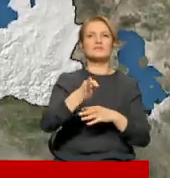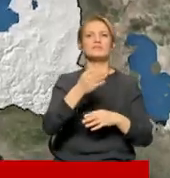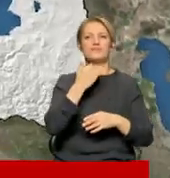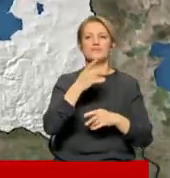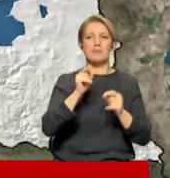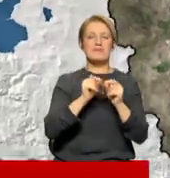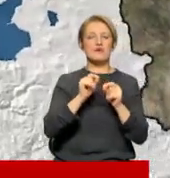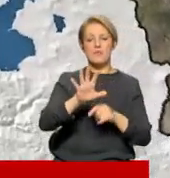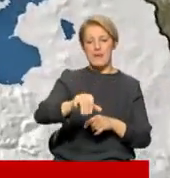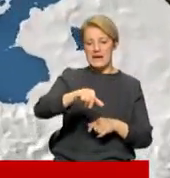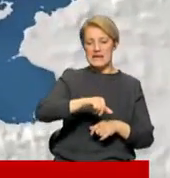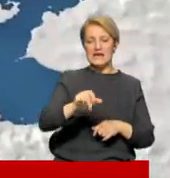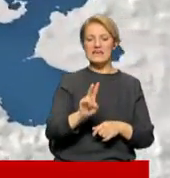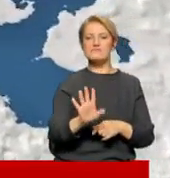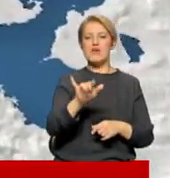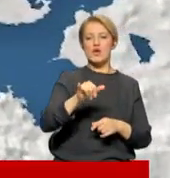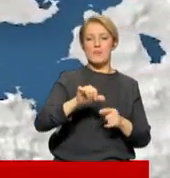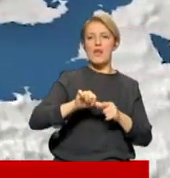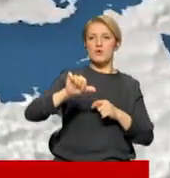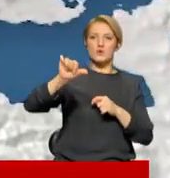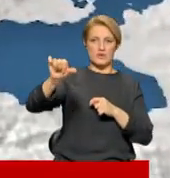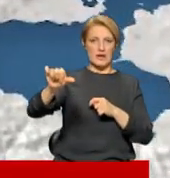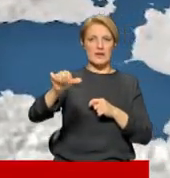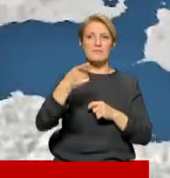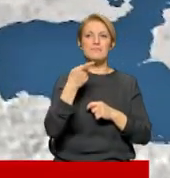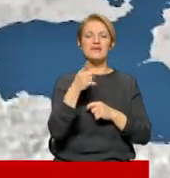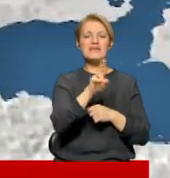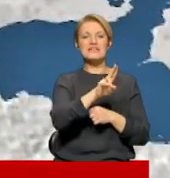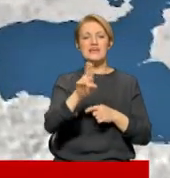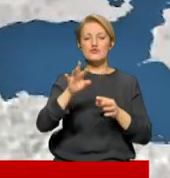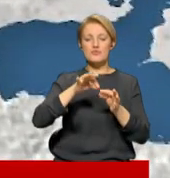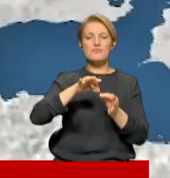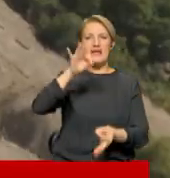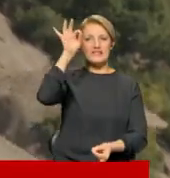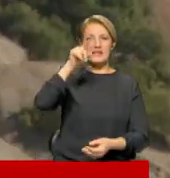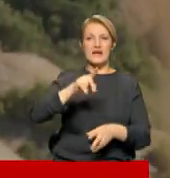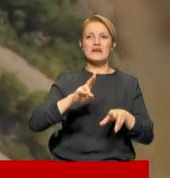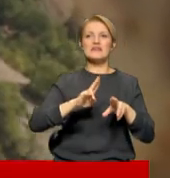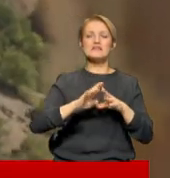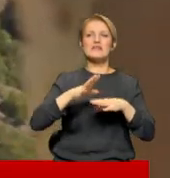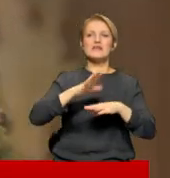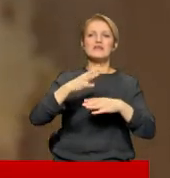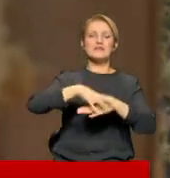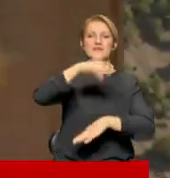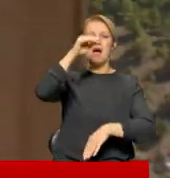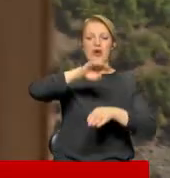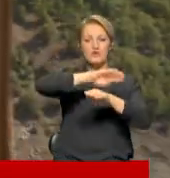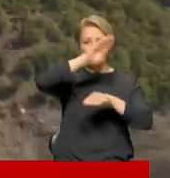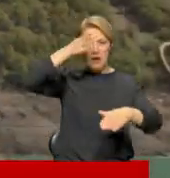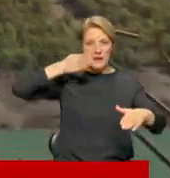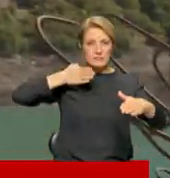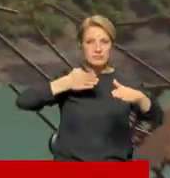Bingöl merkeze yaklaşık 75 km uzaklıkta 1700 metre rakımda ki dağlar tünellerle delindi